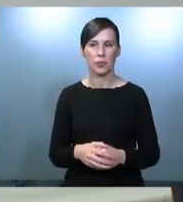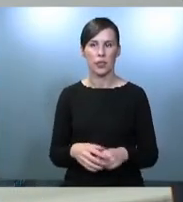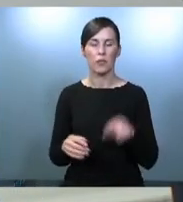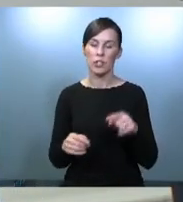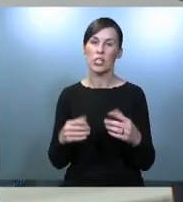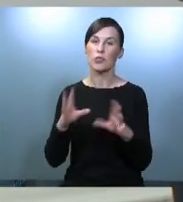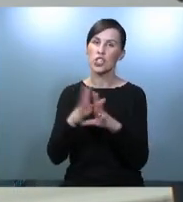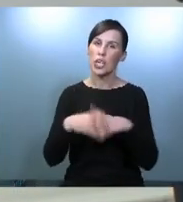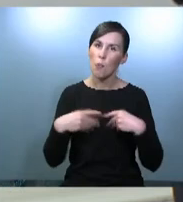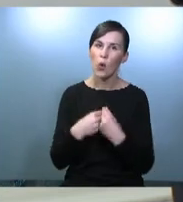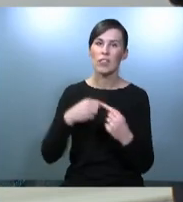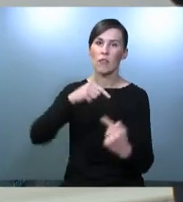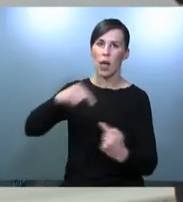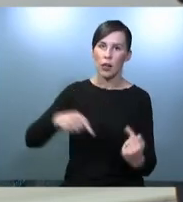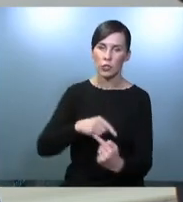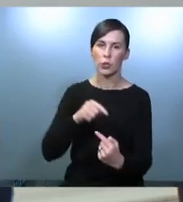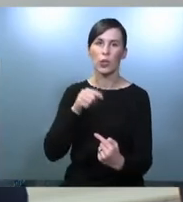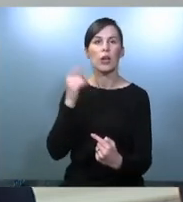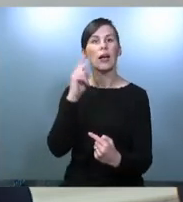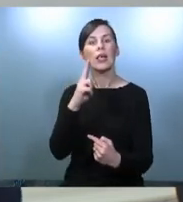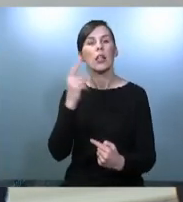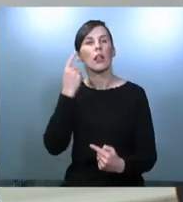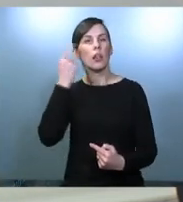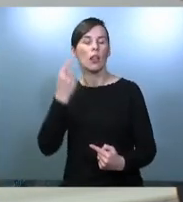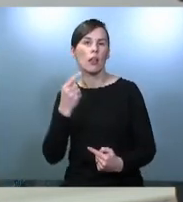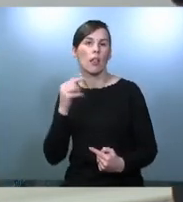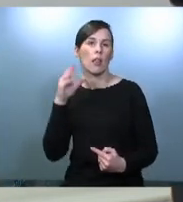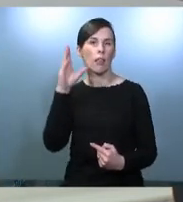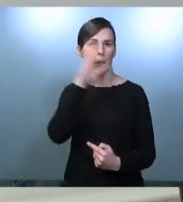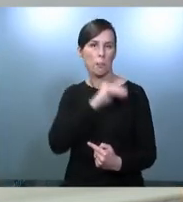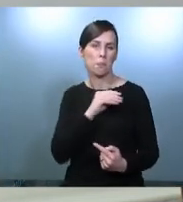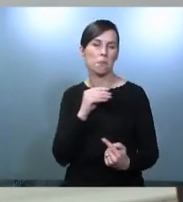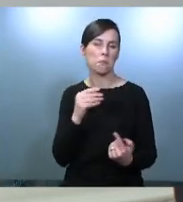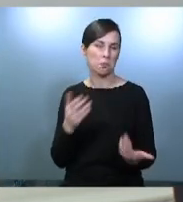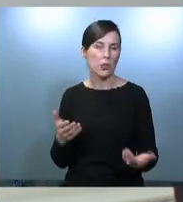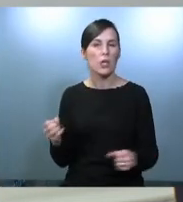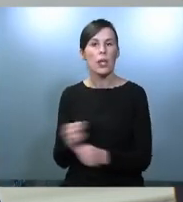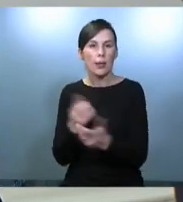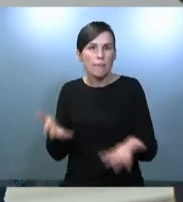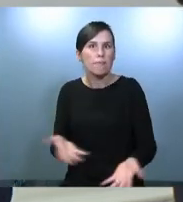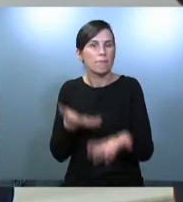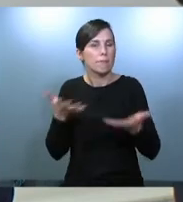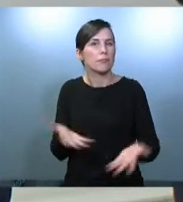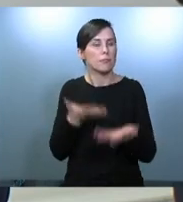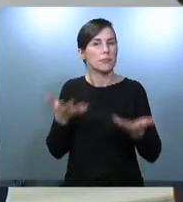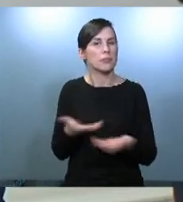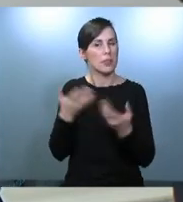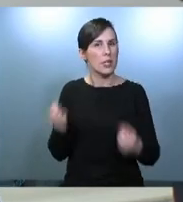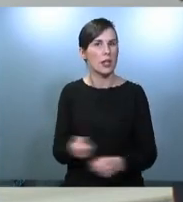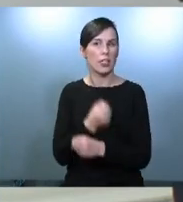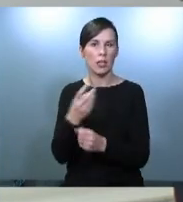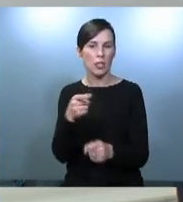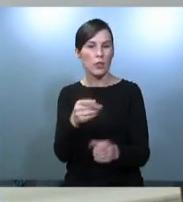žalią šviesą, kad jiem būtų ir, kaip čia pavadino, ir tos mokestinės atostogos suteiktos, ir pirmiausiai, kad būtų jiem